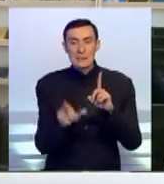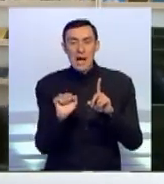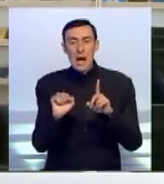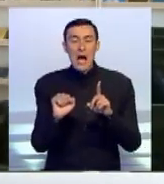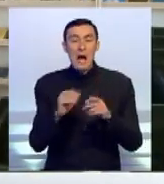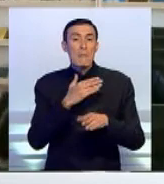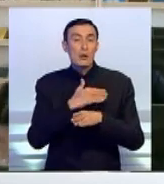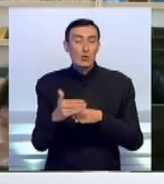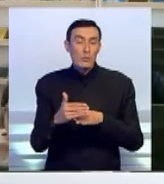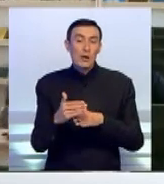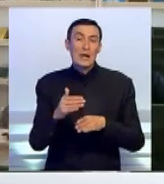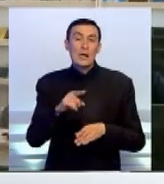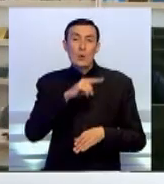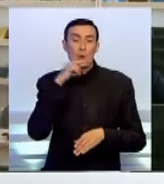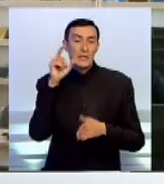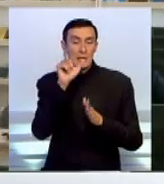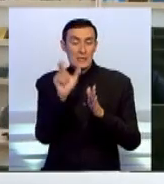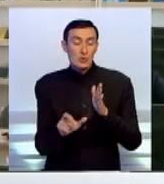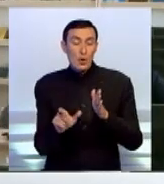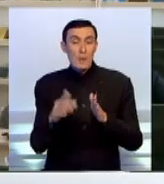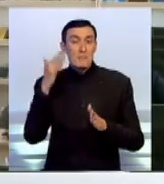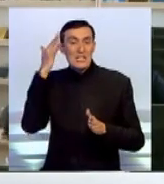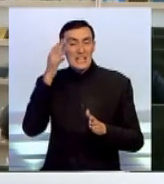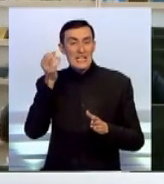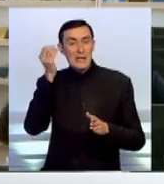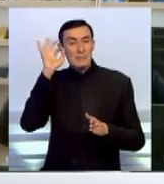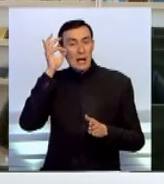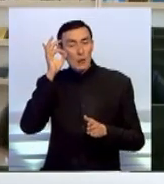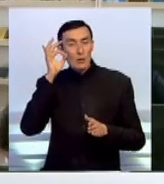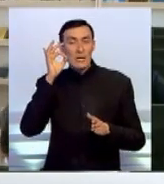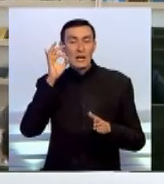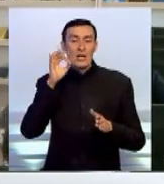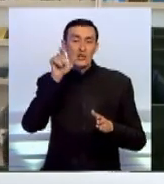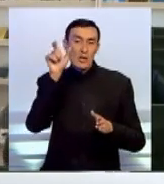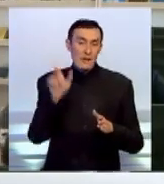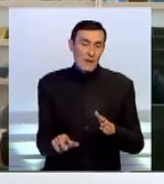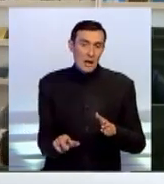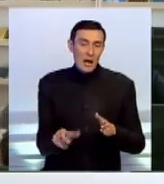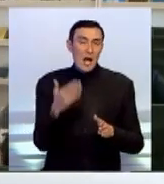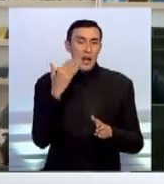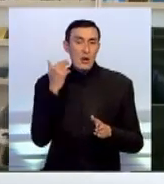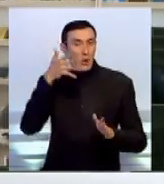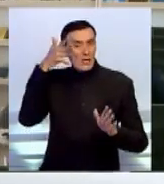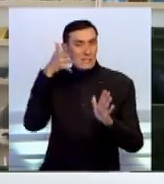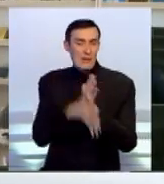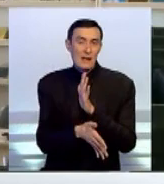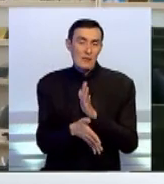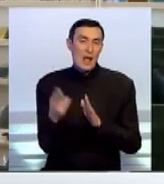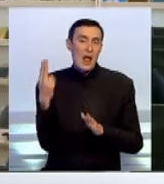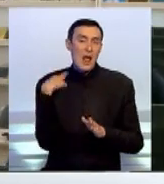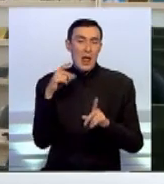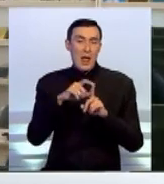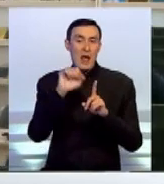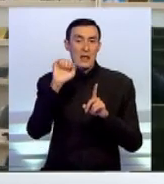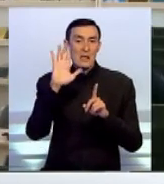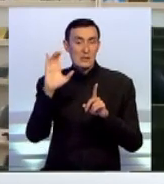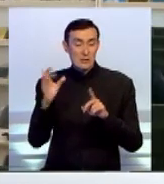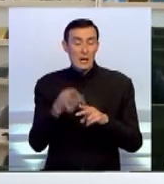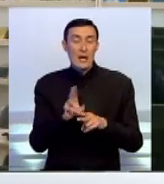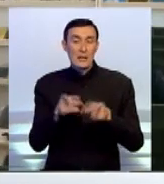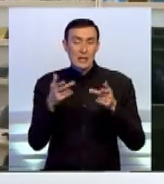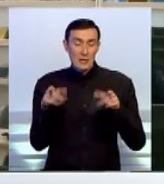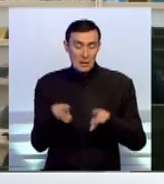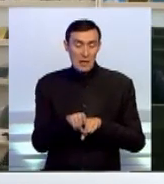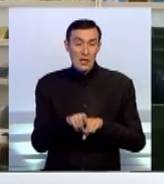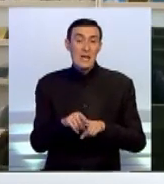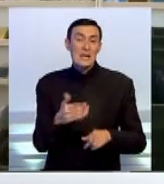было сложно. Фонологи говорят, что мышление, психология и даже физиология человека легко осваивают латиницу. Это действительно так. Если